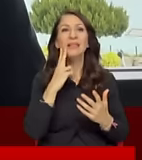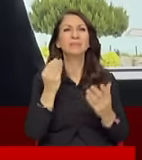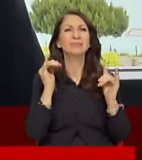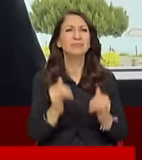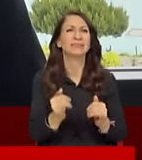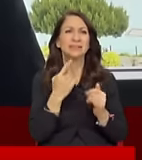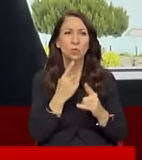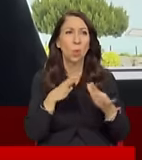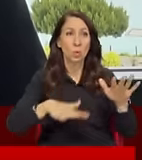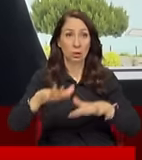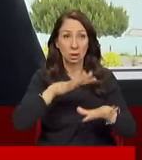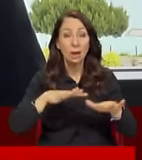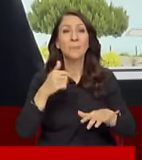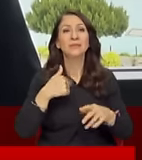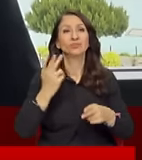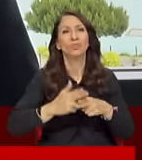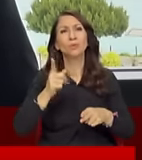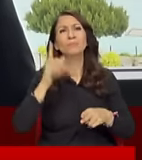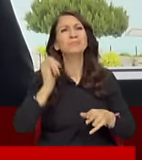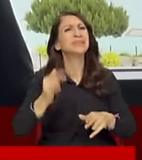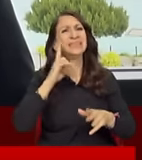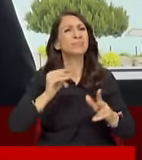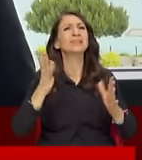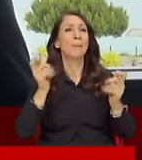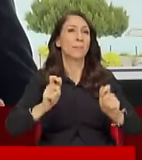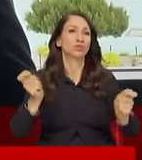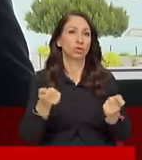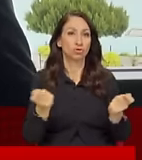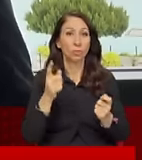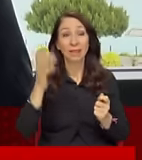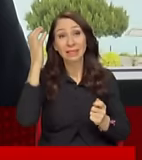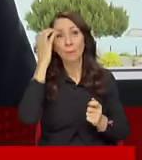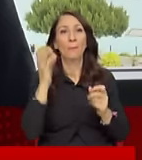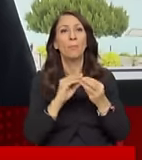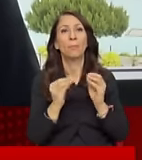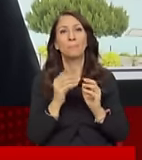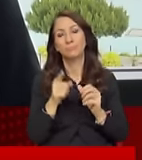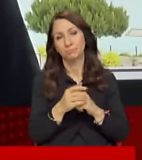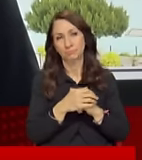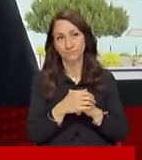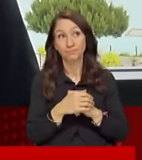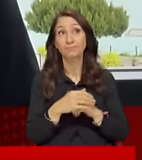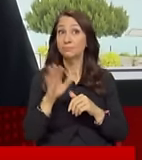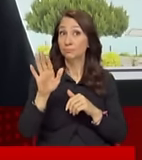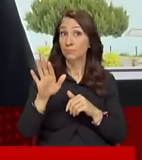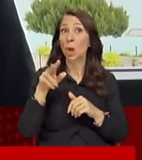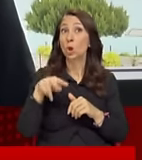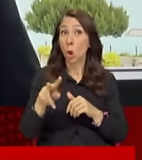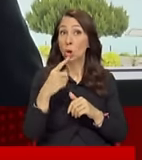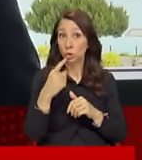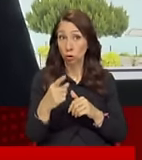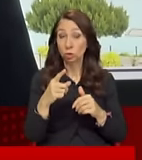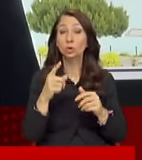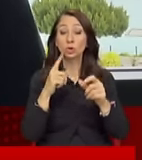temizlikten şikayet ediyorlar. Biz de bir an önce bu sorunu halledeceğiz. Çünkü bunlar temel problemler. Hem yol